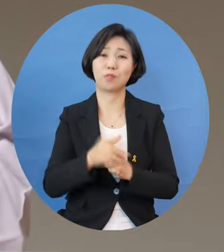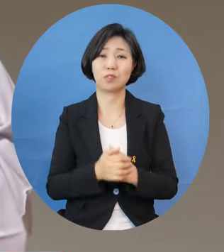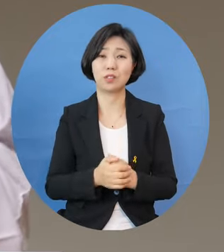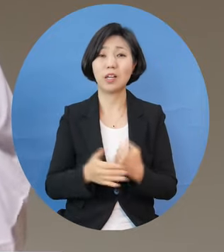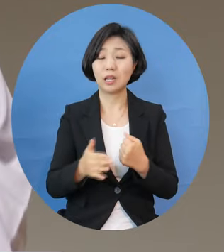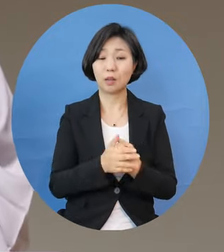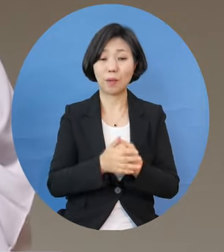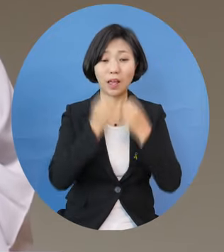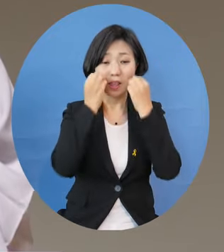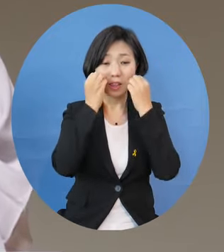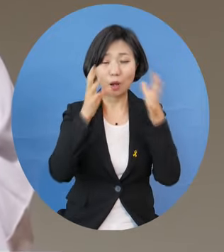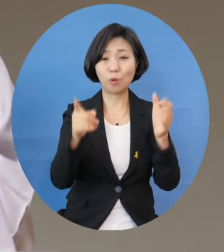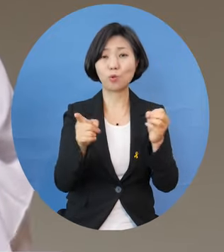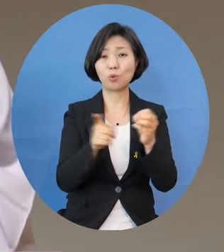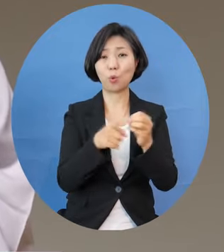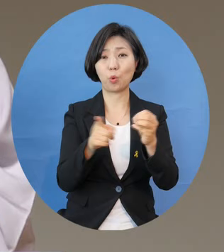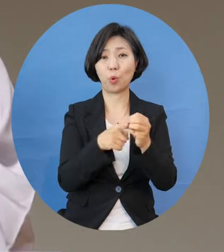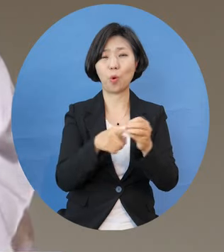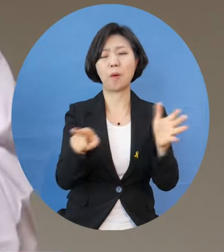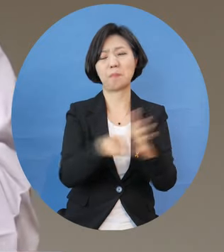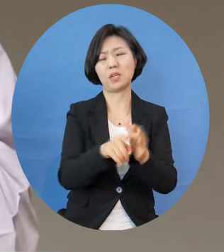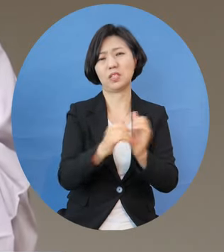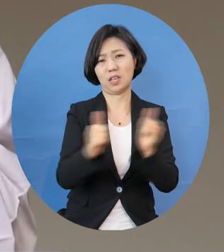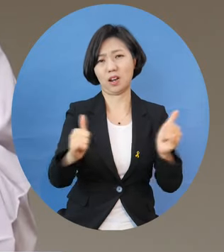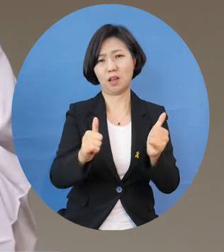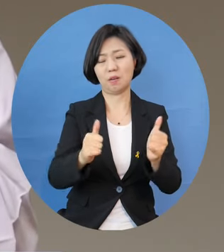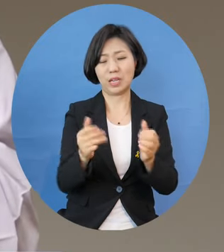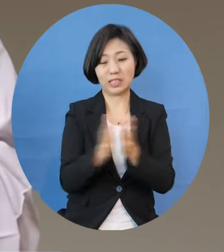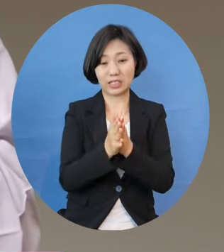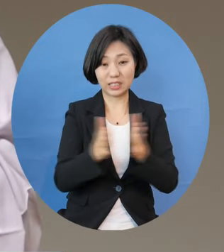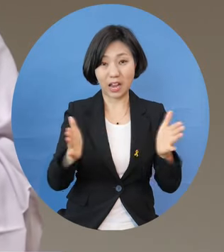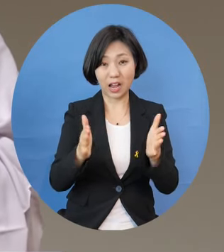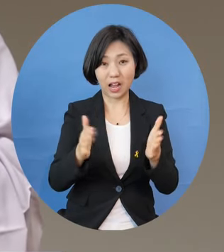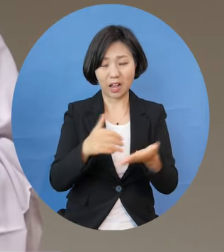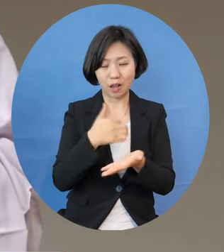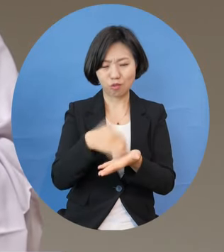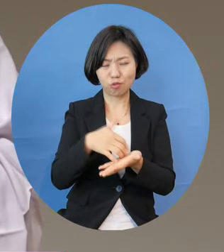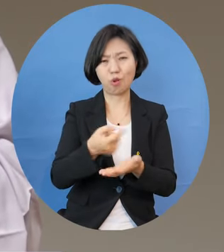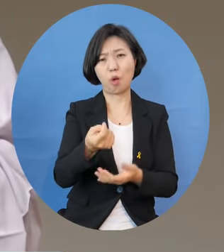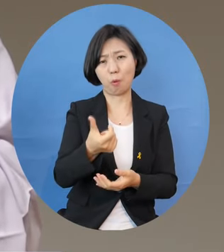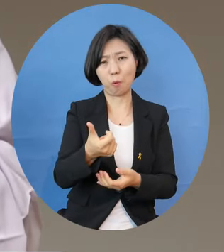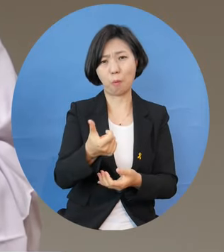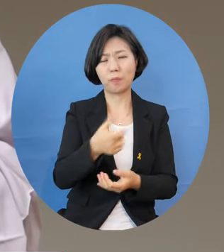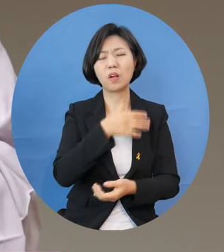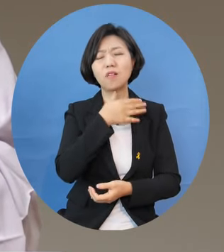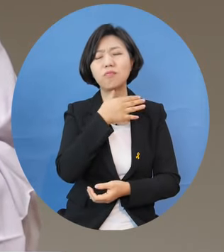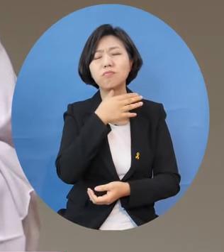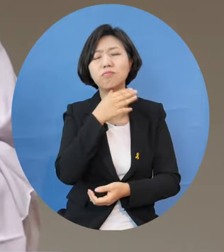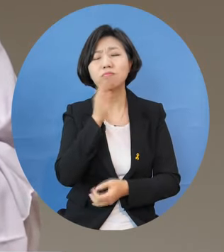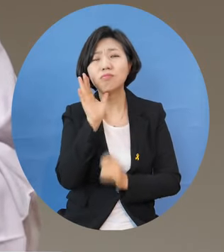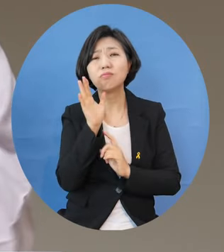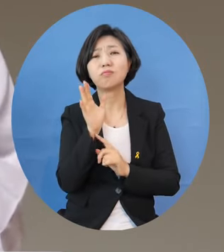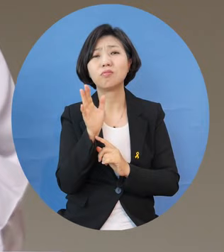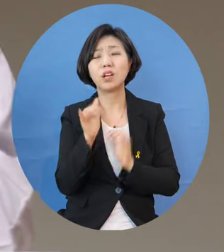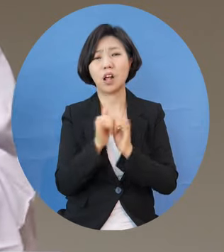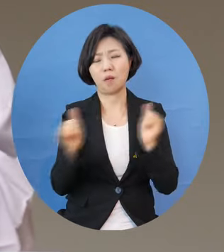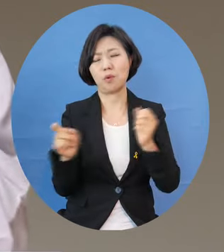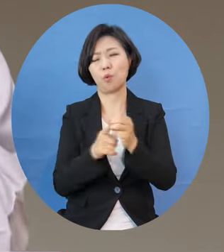새로 불교 믿는 사람, 젊은 사람은 조금 들어오고 나이 많은 분들, 불교 믿는 사람이 많은데 그분들이 어때요?